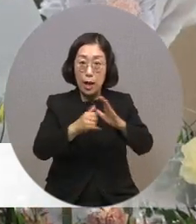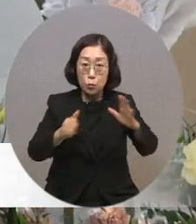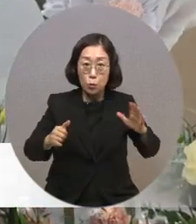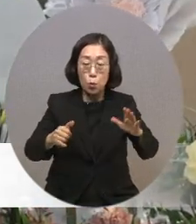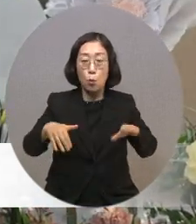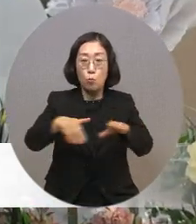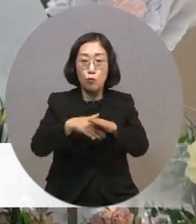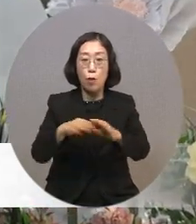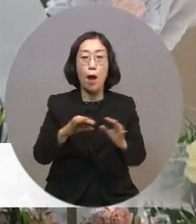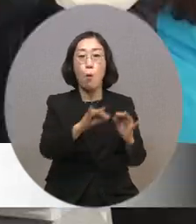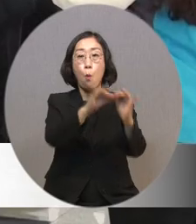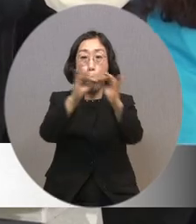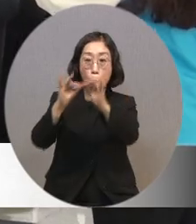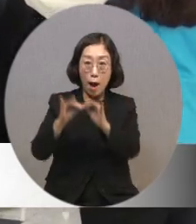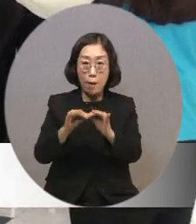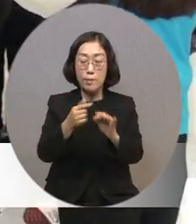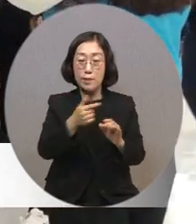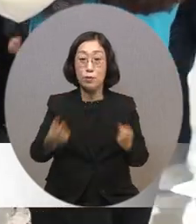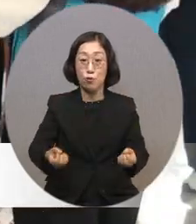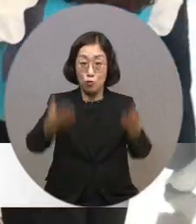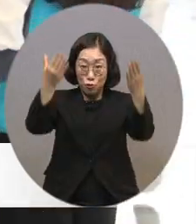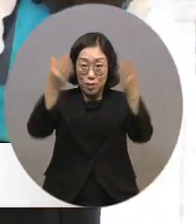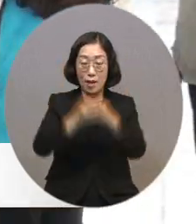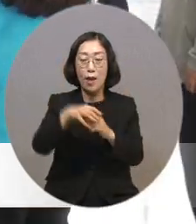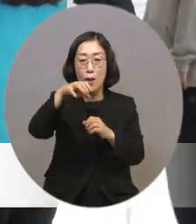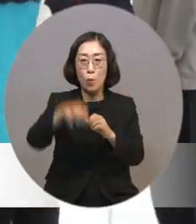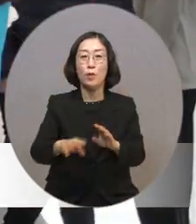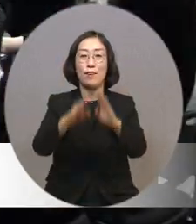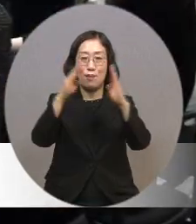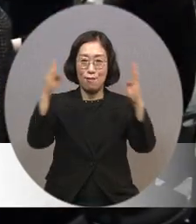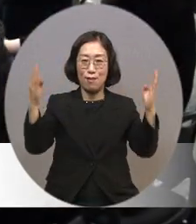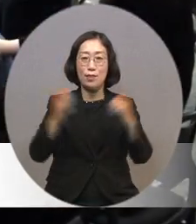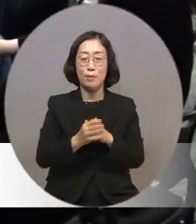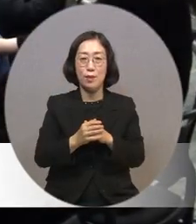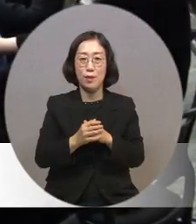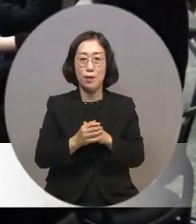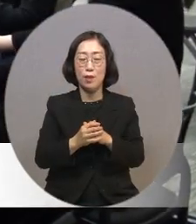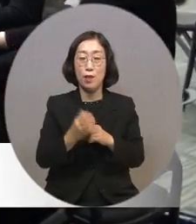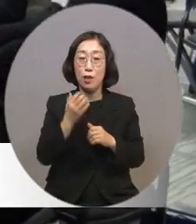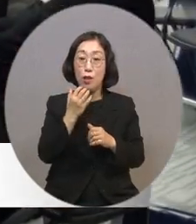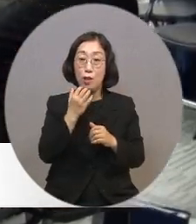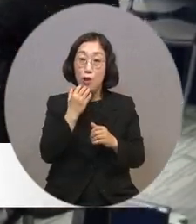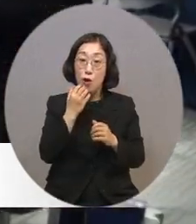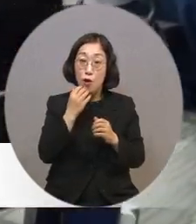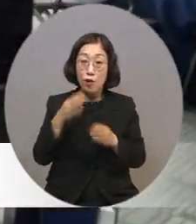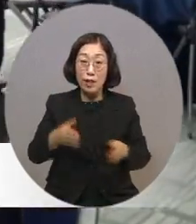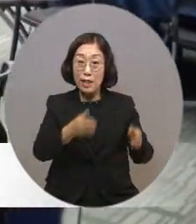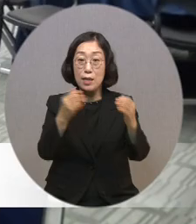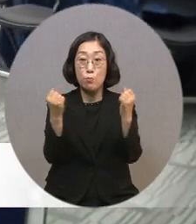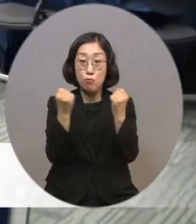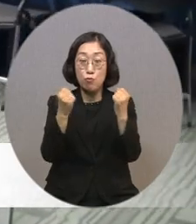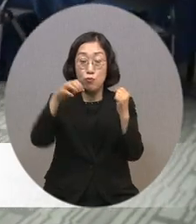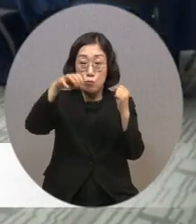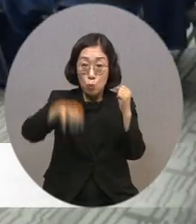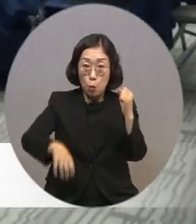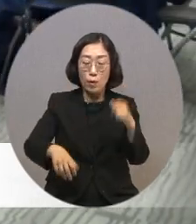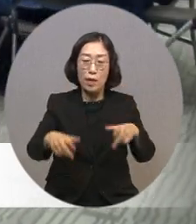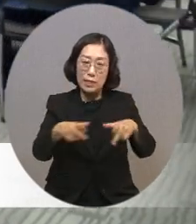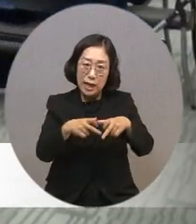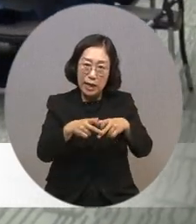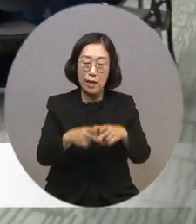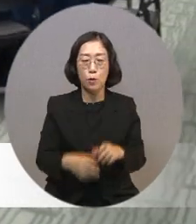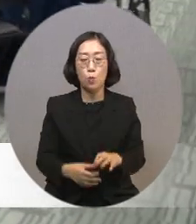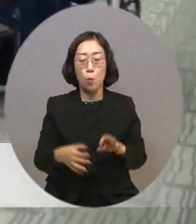공감 대축제가 양주시 섬유지원센터에서 진행되었습니다. 경기 북부 지역 장애인 가족, 장애인 기관 이용자,